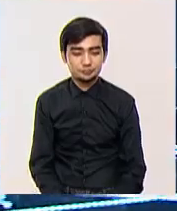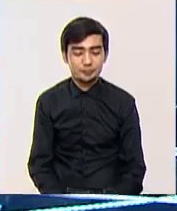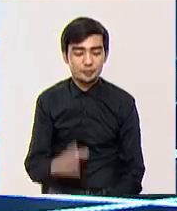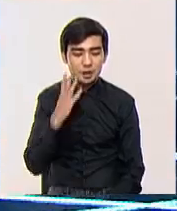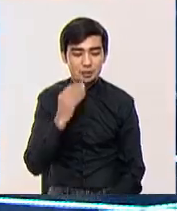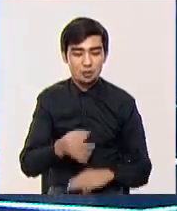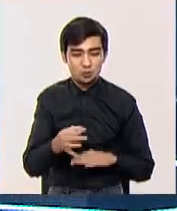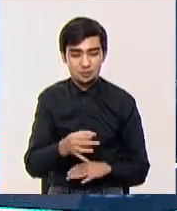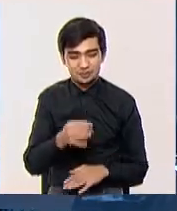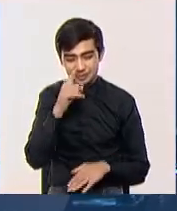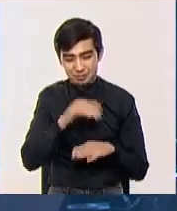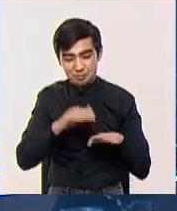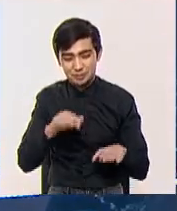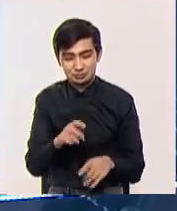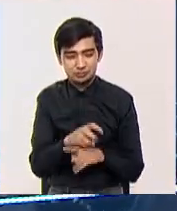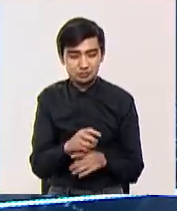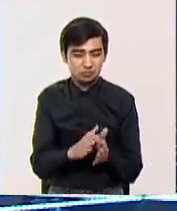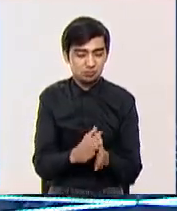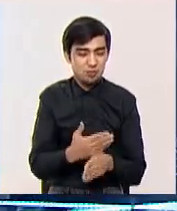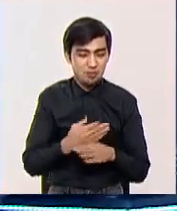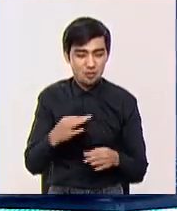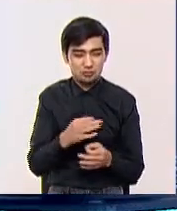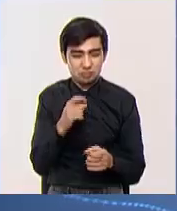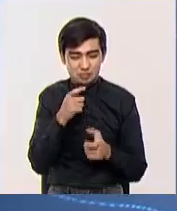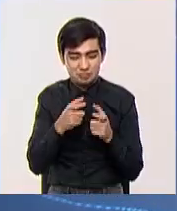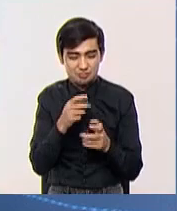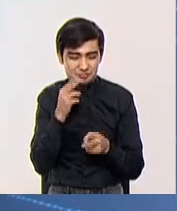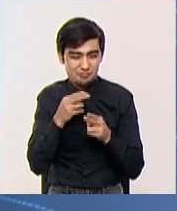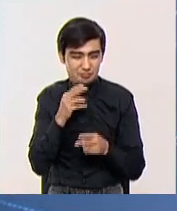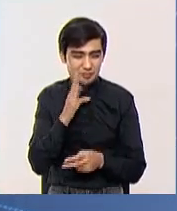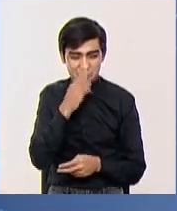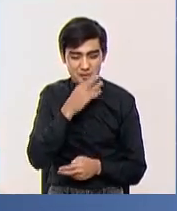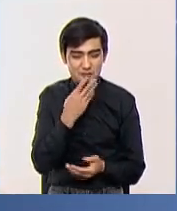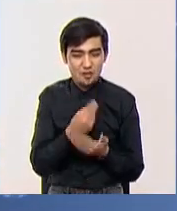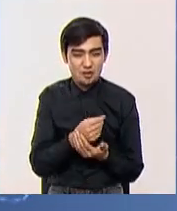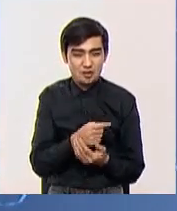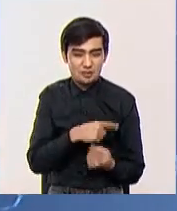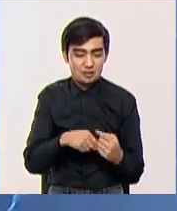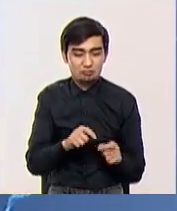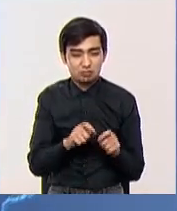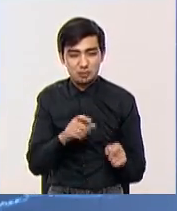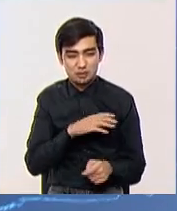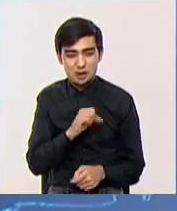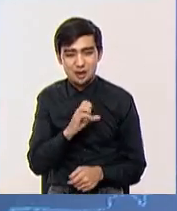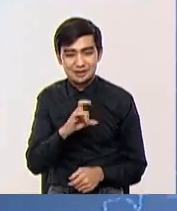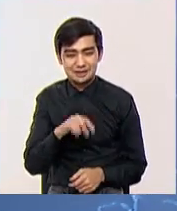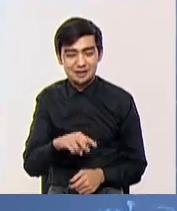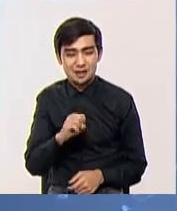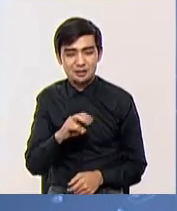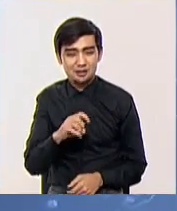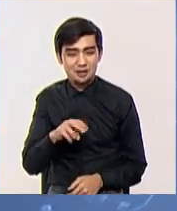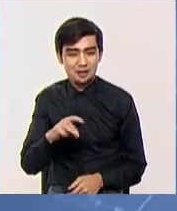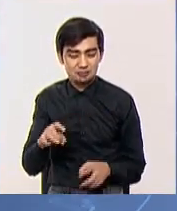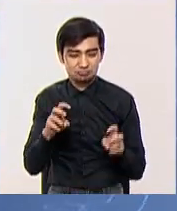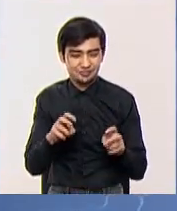Алматы облысында әкімдіктен көмек сұрап талай рет шу шығарған аналар өз кәсіптерін бастады. Мәселен, Талдықорғанда Асыл аналар деген үйім құрылып, мұнда